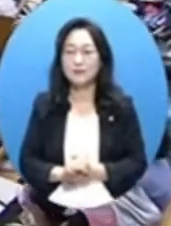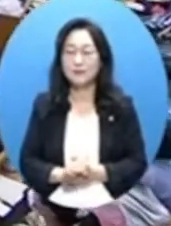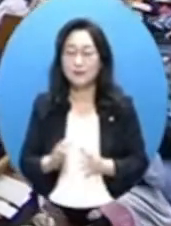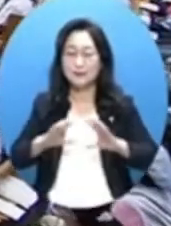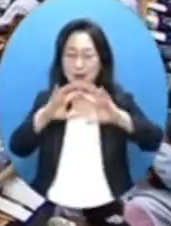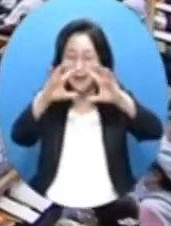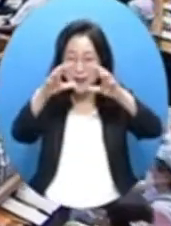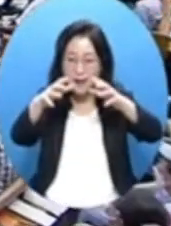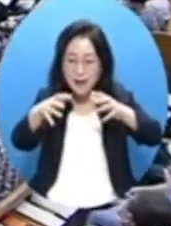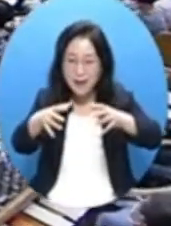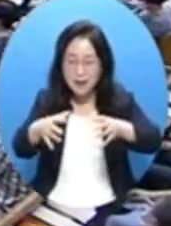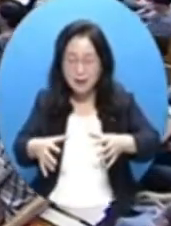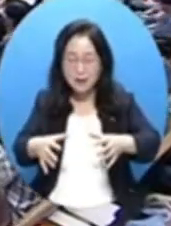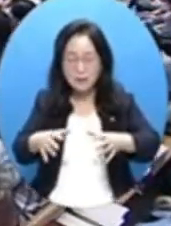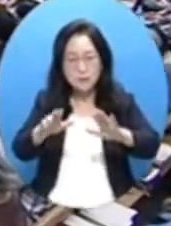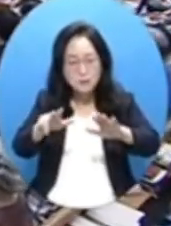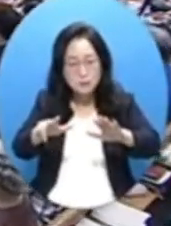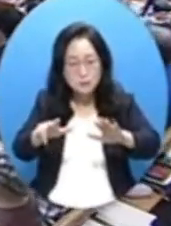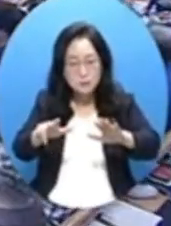전 세계가 이상기온으로